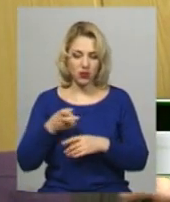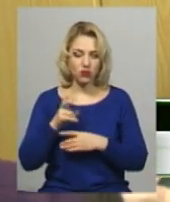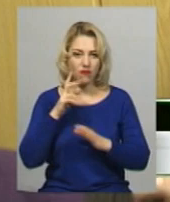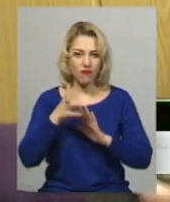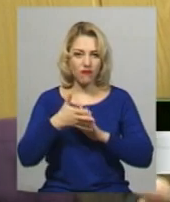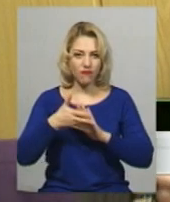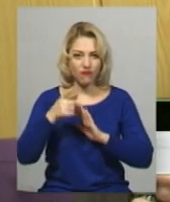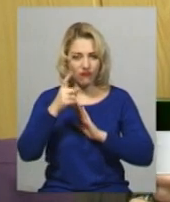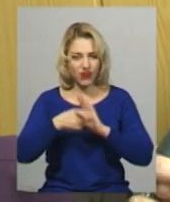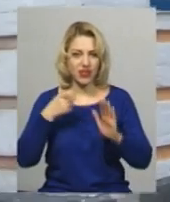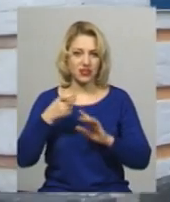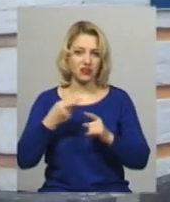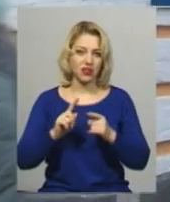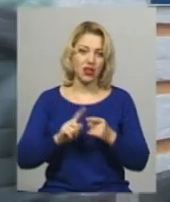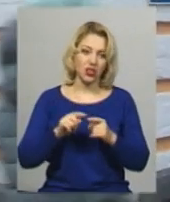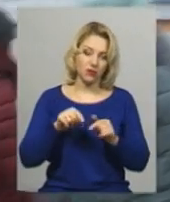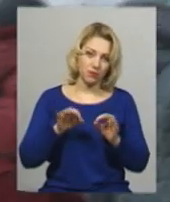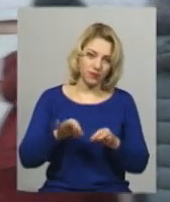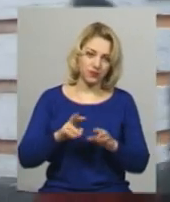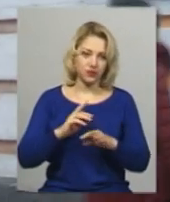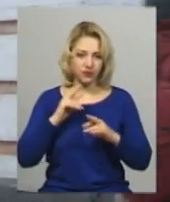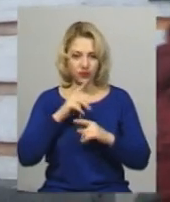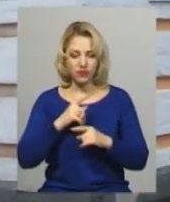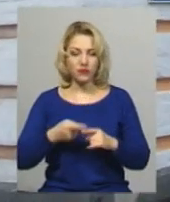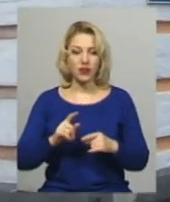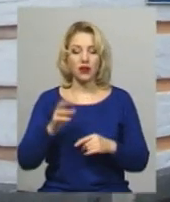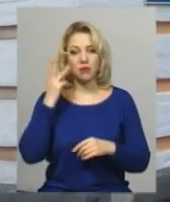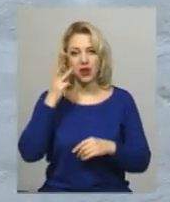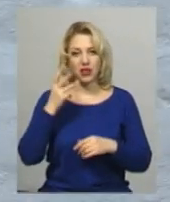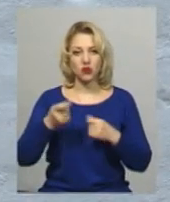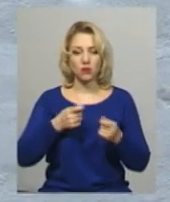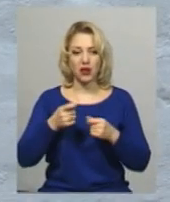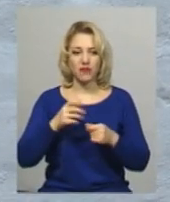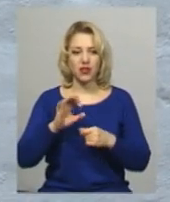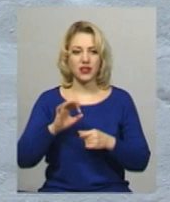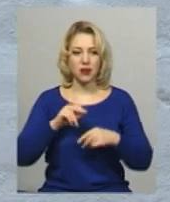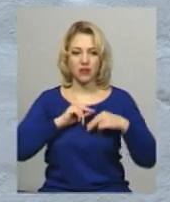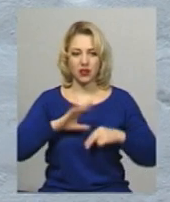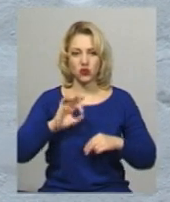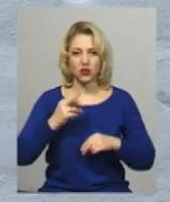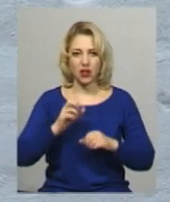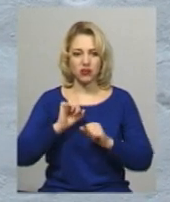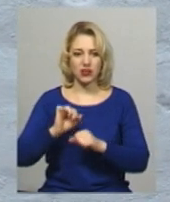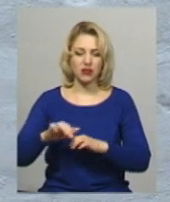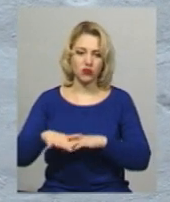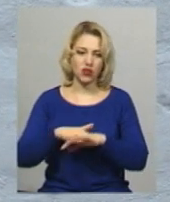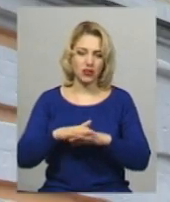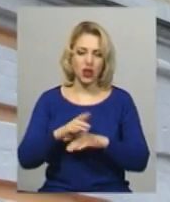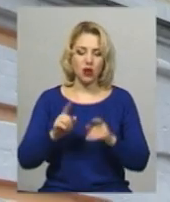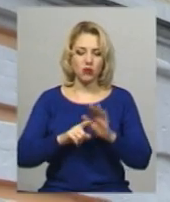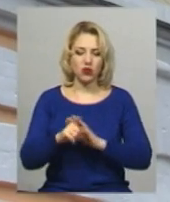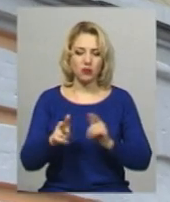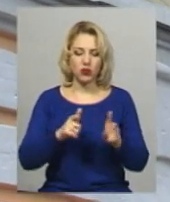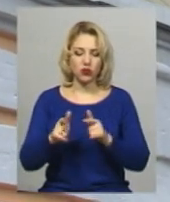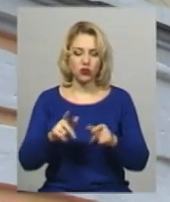вияснити. Прийшов, що до чого. У Хмельницькому міському управлінні праці та соціального захисту населення розпочали підготовку до проекту з надання